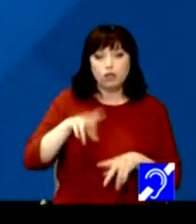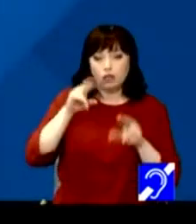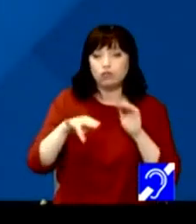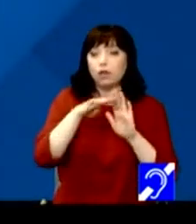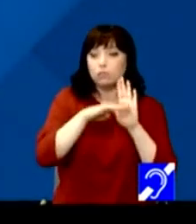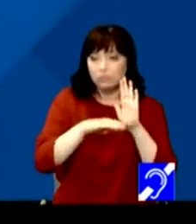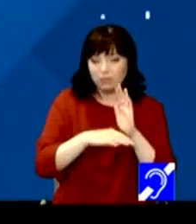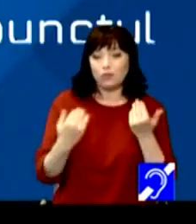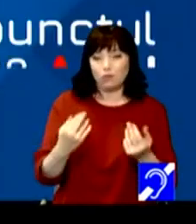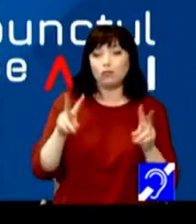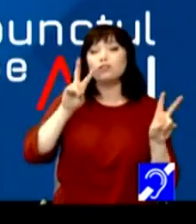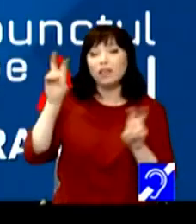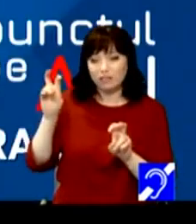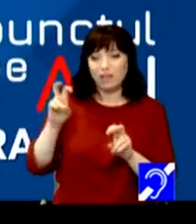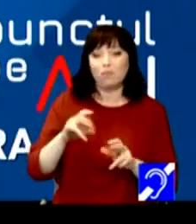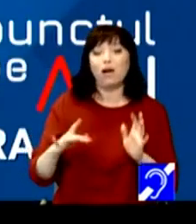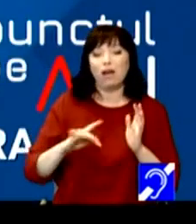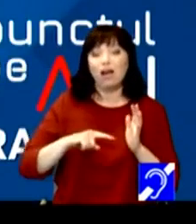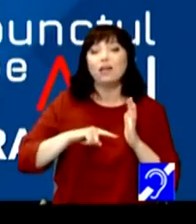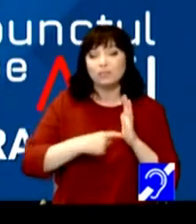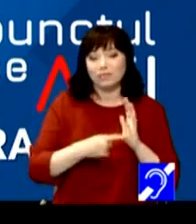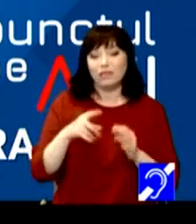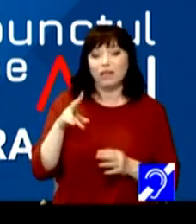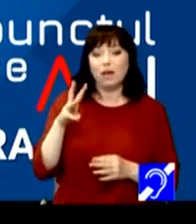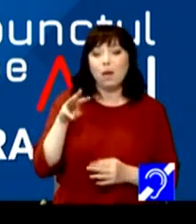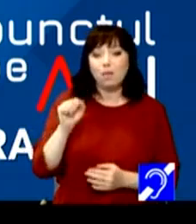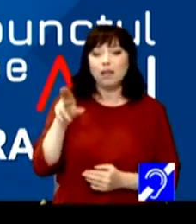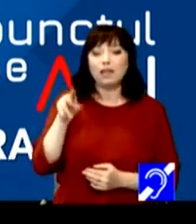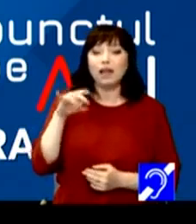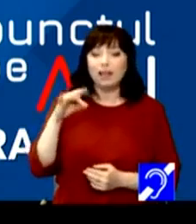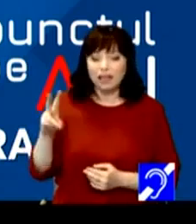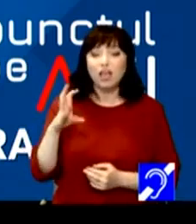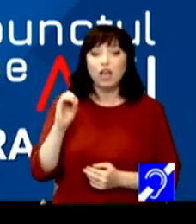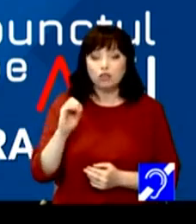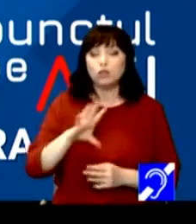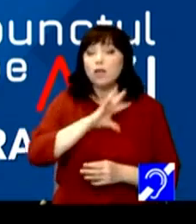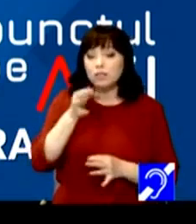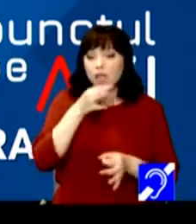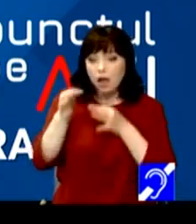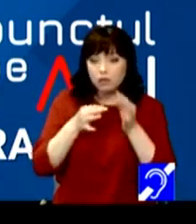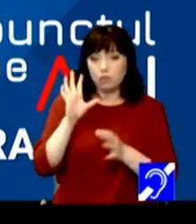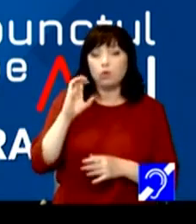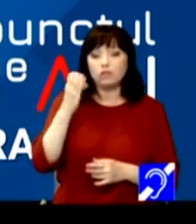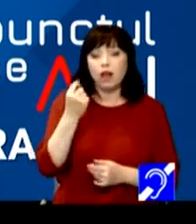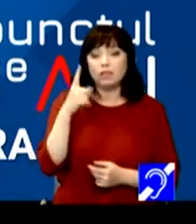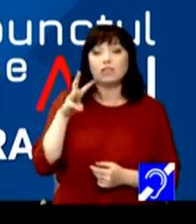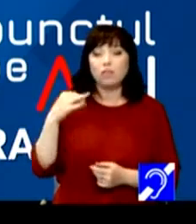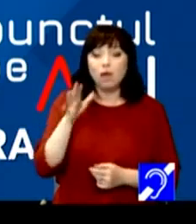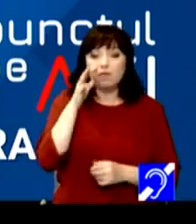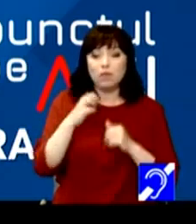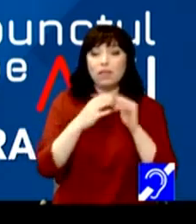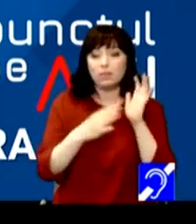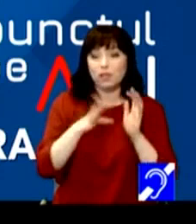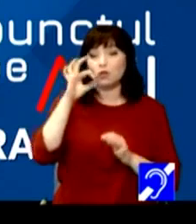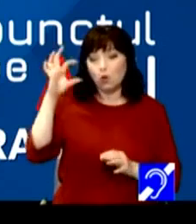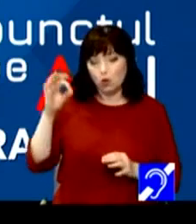agenda ediției moderate de jurnalistul Mădălin Necșuțu. Aflăm toate răspunsurile miercuri 11 mai de la ora